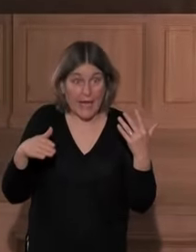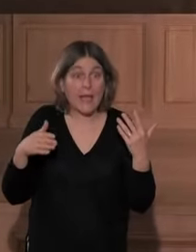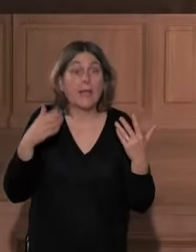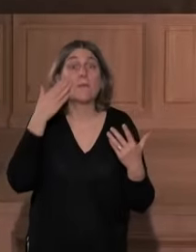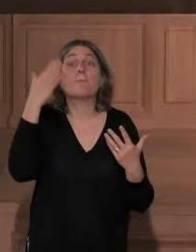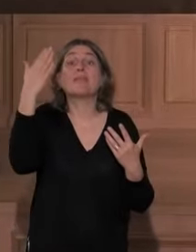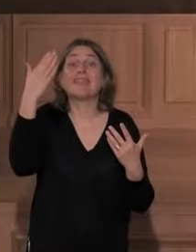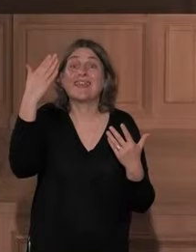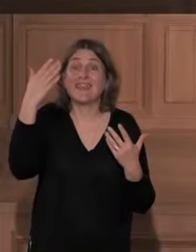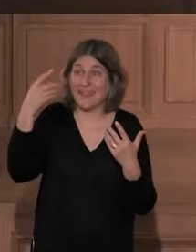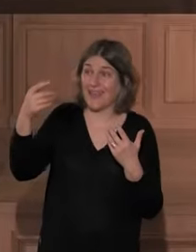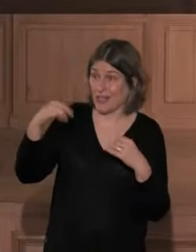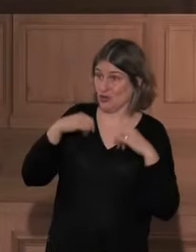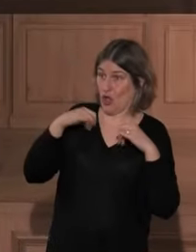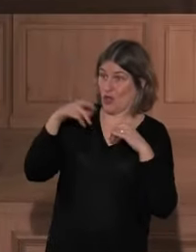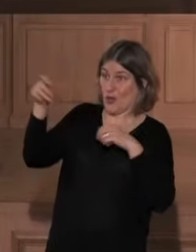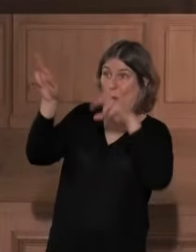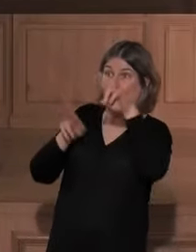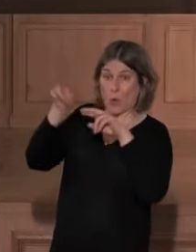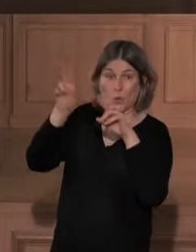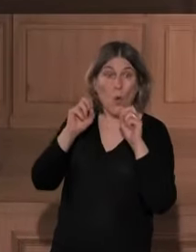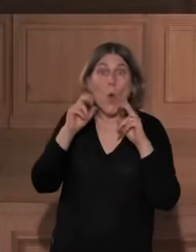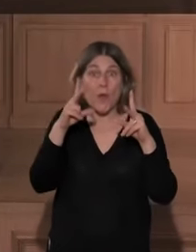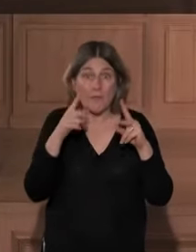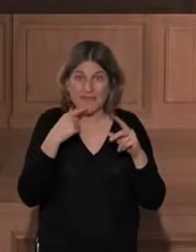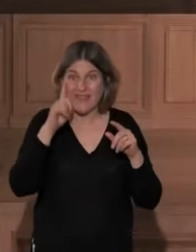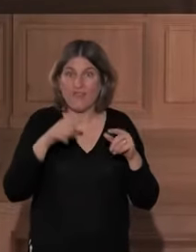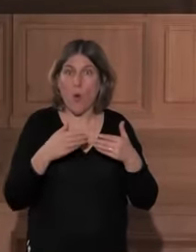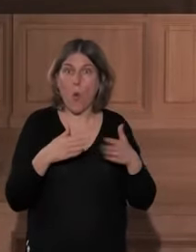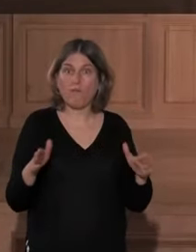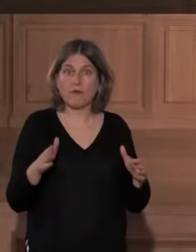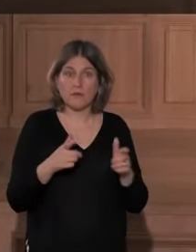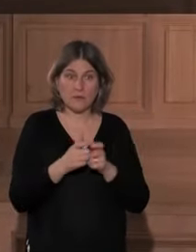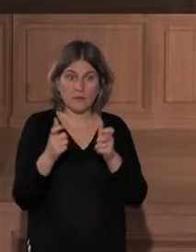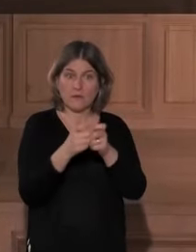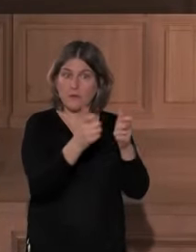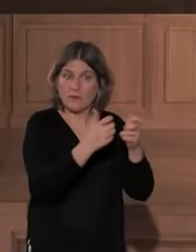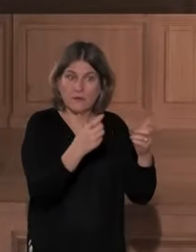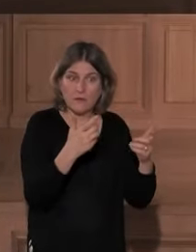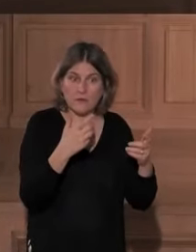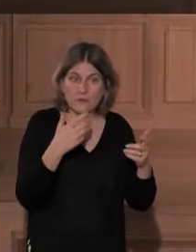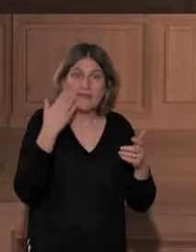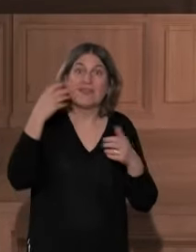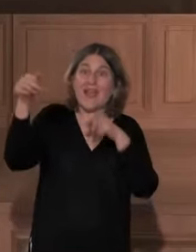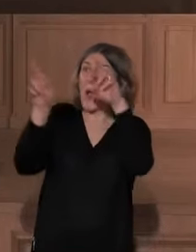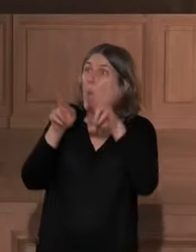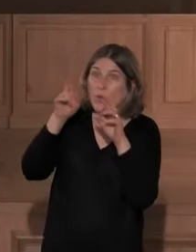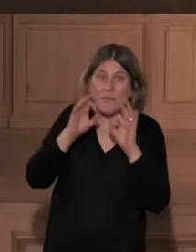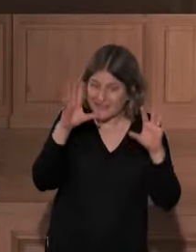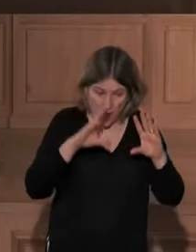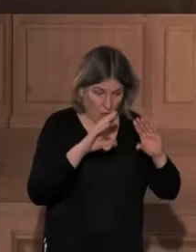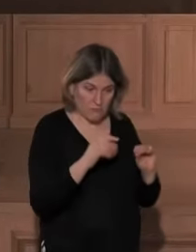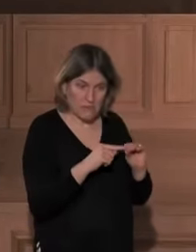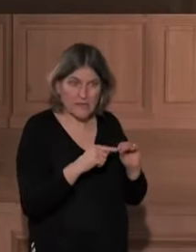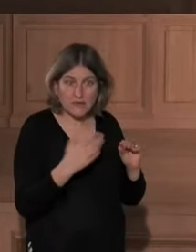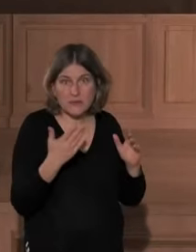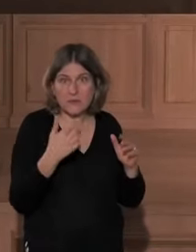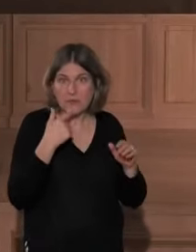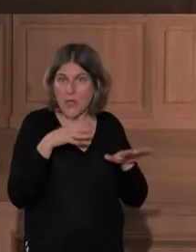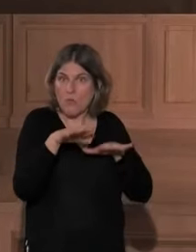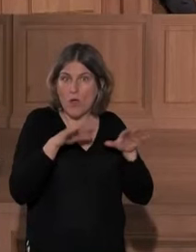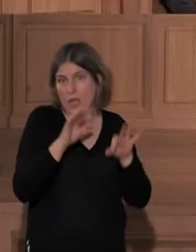ramène nos autistes en France, il faut qu'on puisse ouvrir des places. Sinon, le problème va durer. Donc, effectivement, c'est un problème de moyens. Voilà,